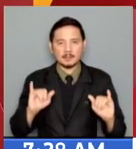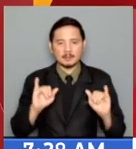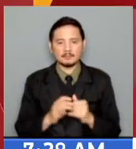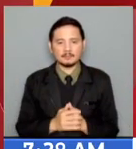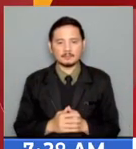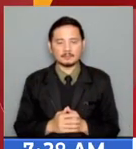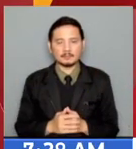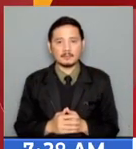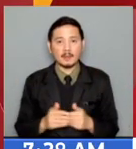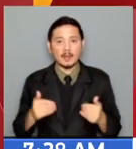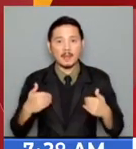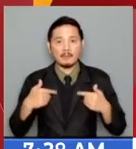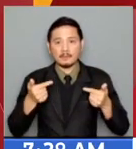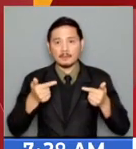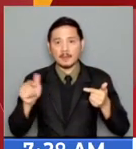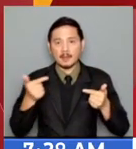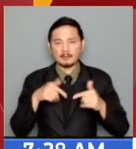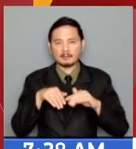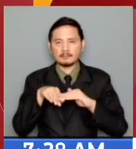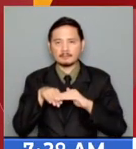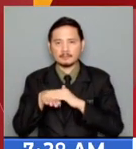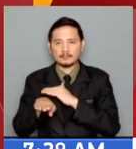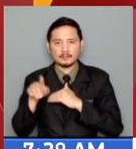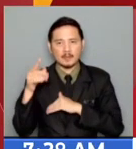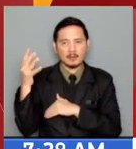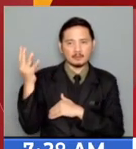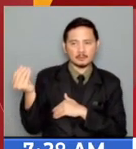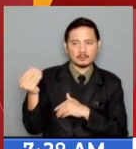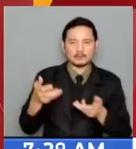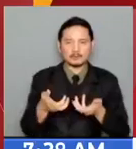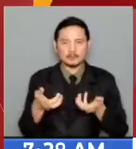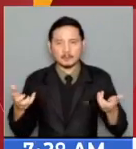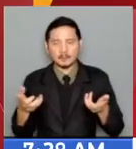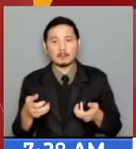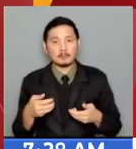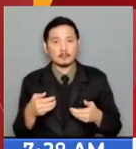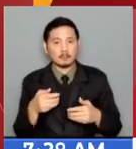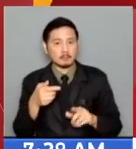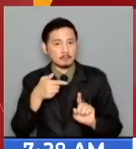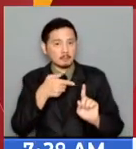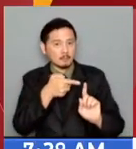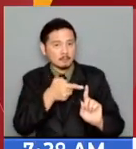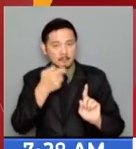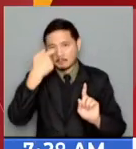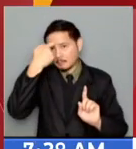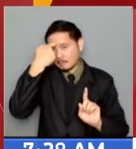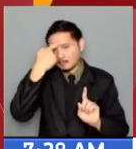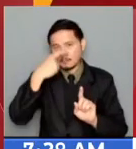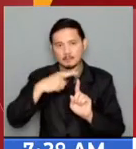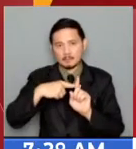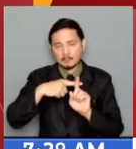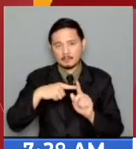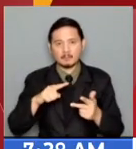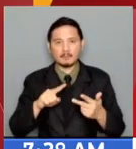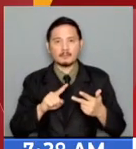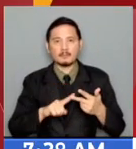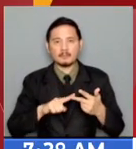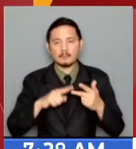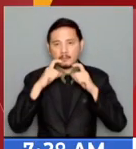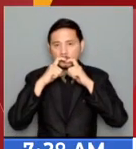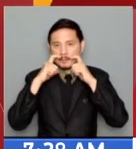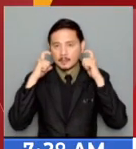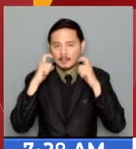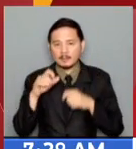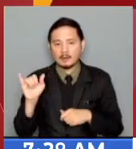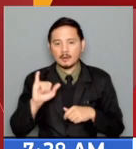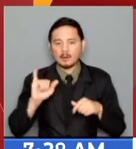paaralan, chine-check muna ang temperature nila. Dapat lahat ay nakasuot ng face mask. May mga markers din sa palibot ng paaralan